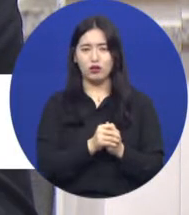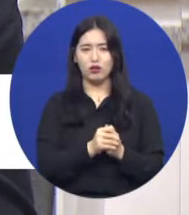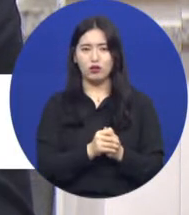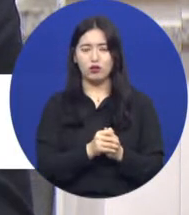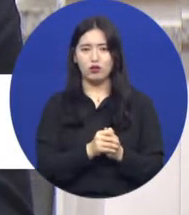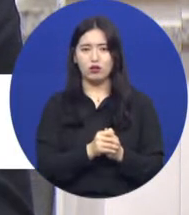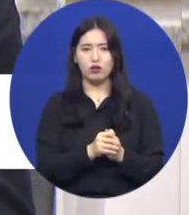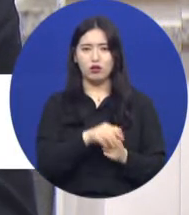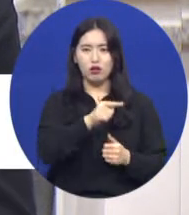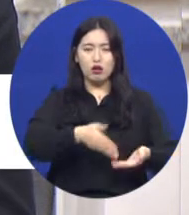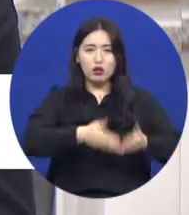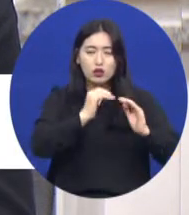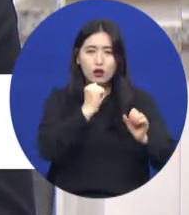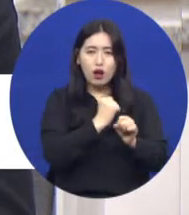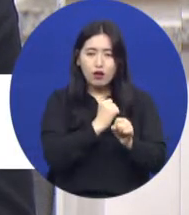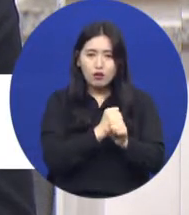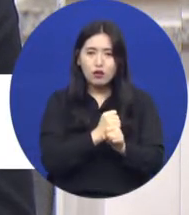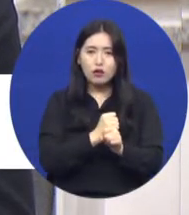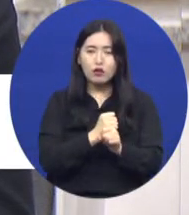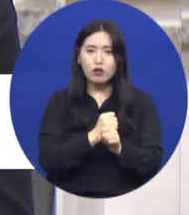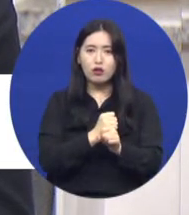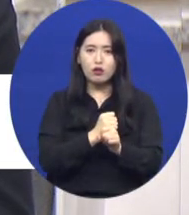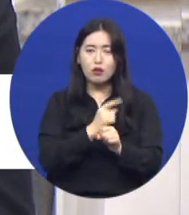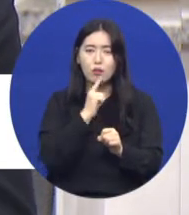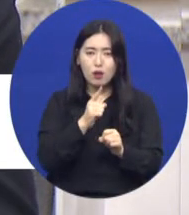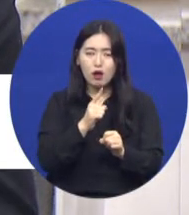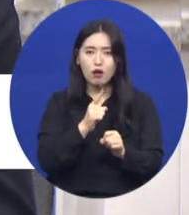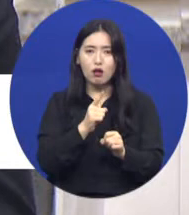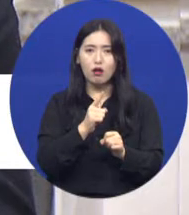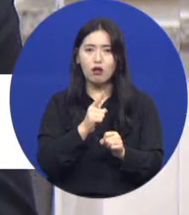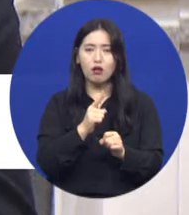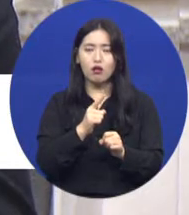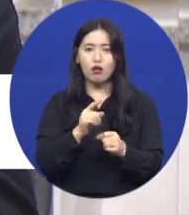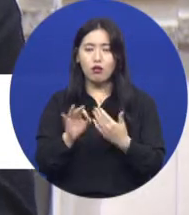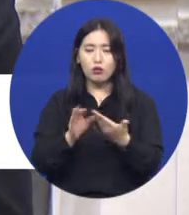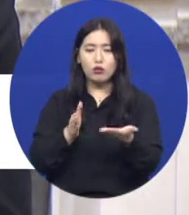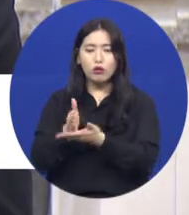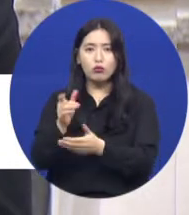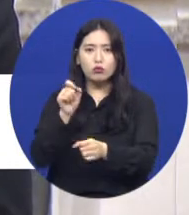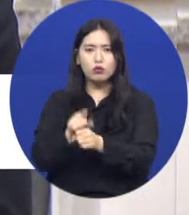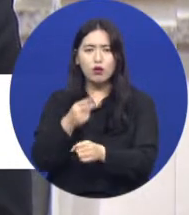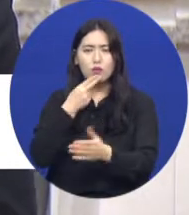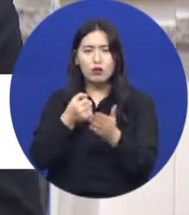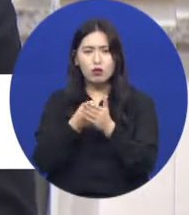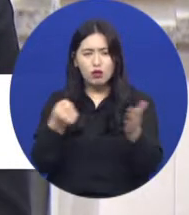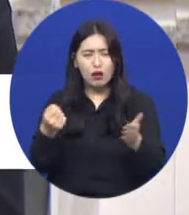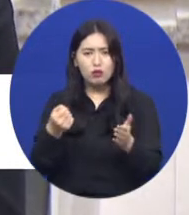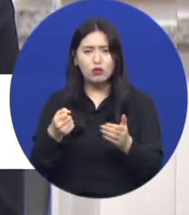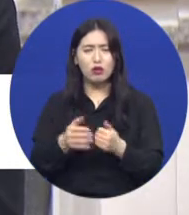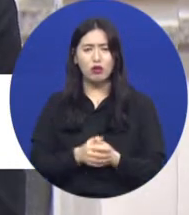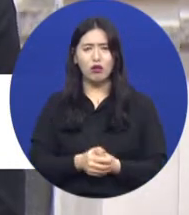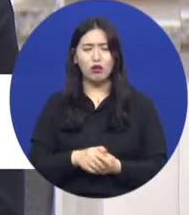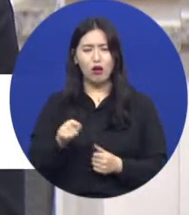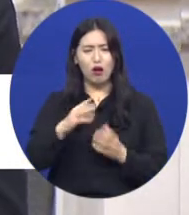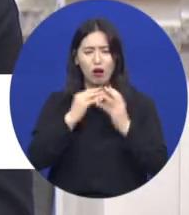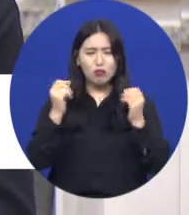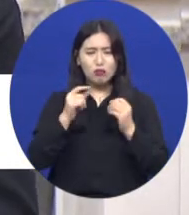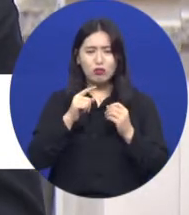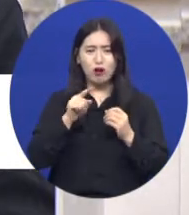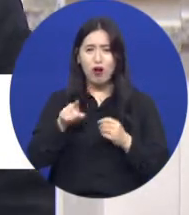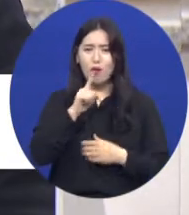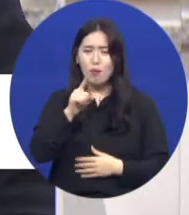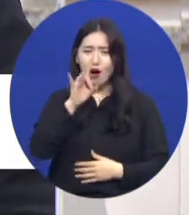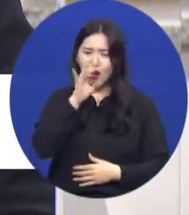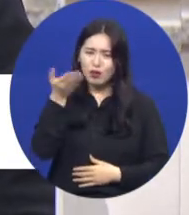해가지고 와야죠. 이게 뭐좀 전문성이 없다고 이렇게 막 말도 안 되는